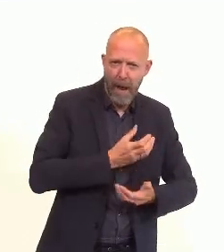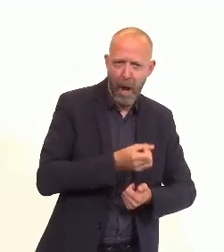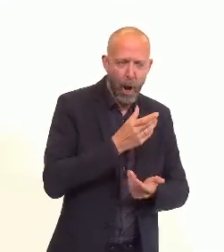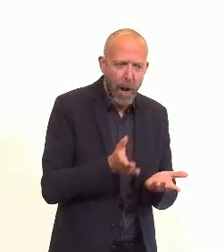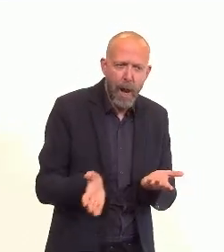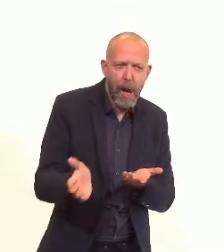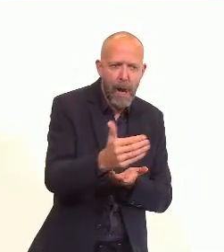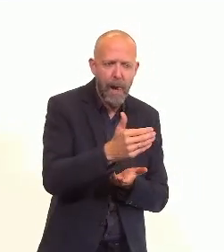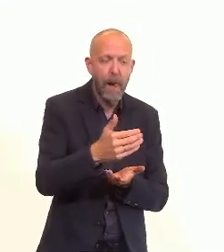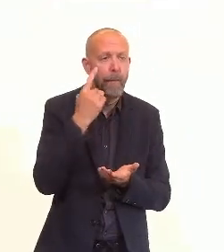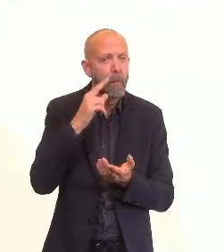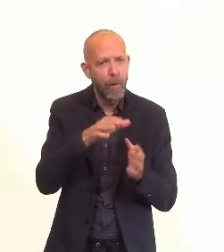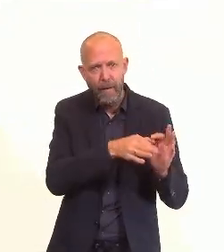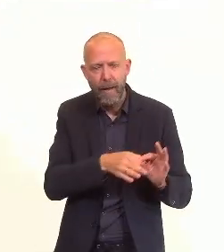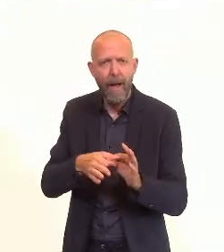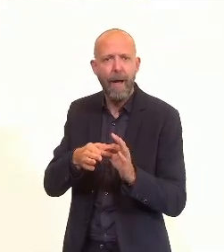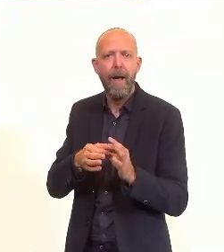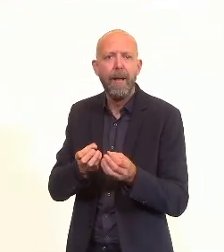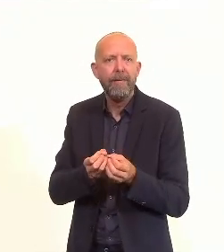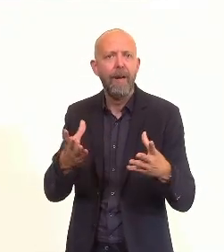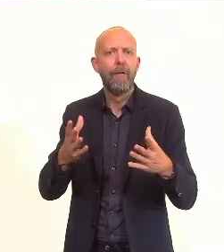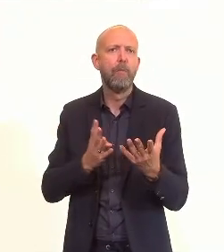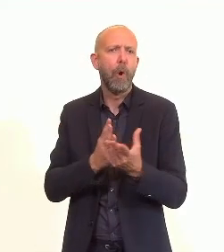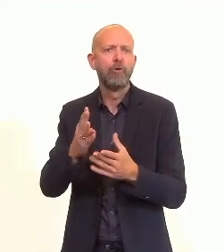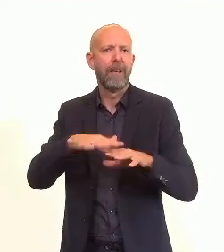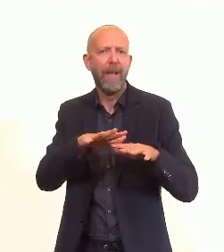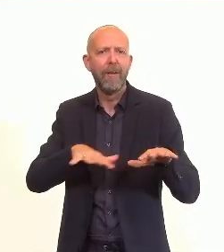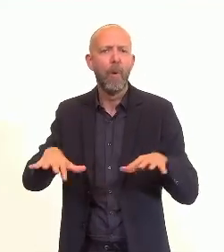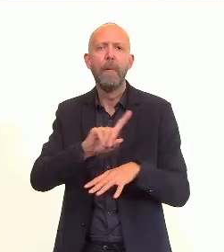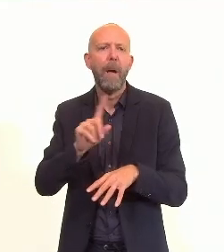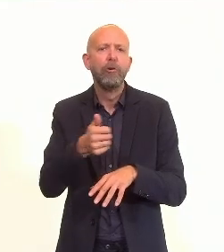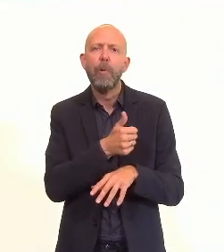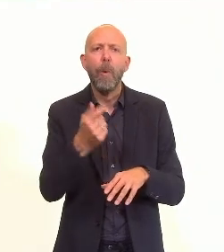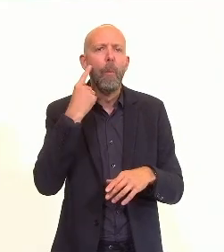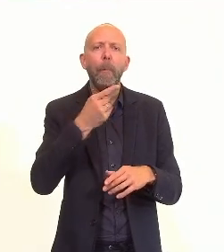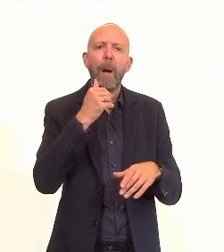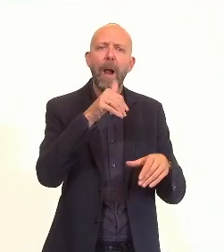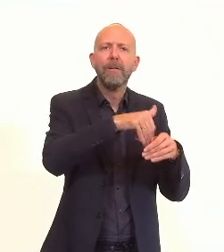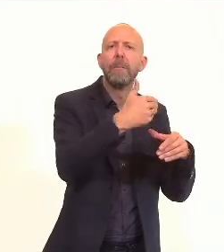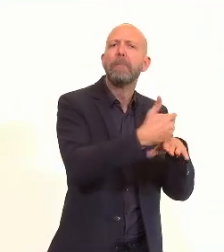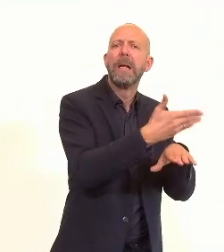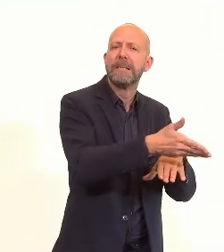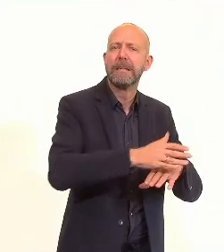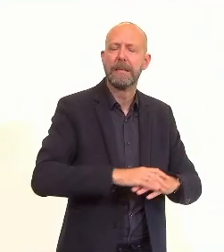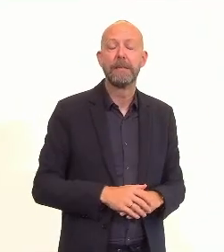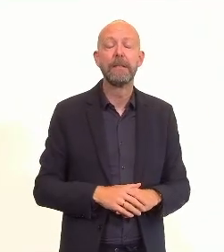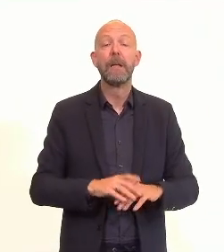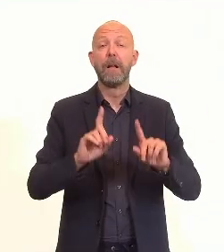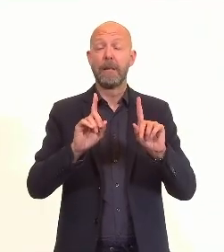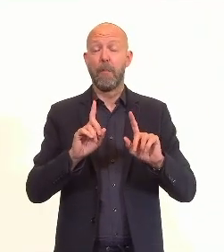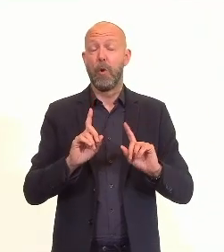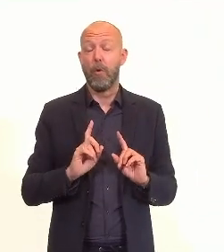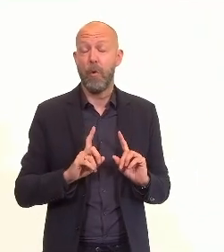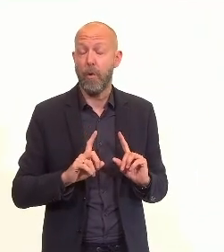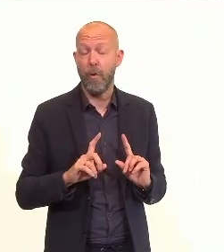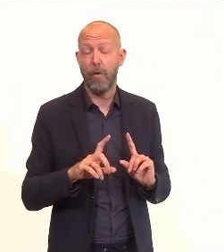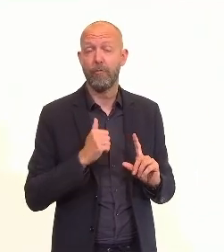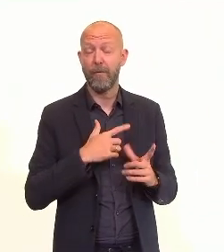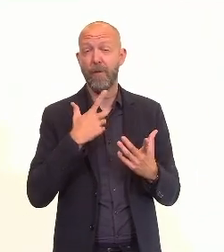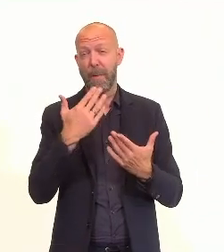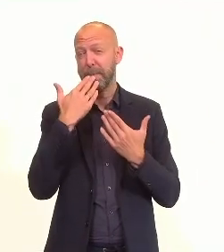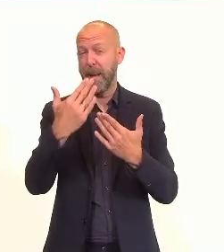des projets territoriaux, pas que pour parler de ce qui se passe à l'intérieur de leur structure? Déjà, madame, je voulais vous remercier, vous avez